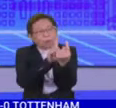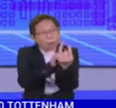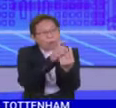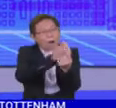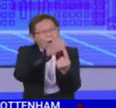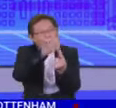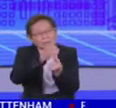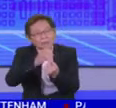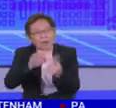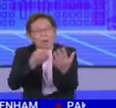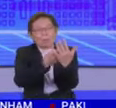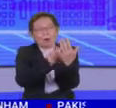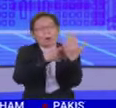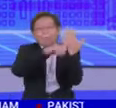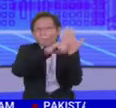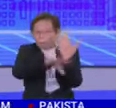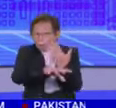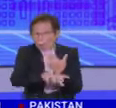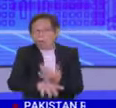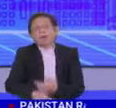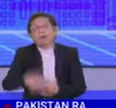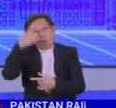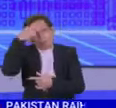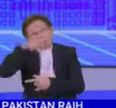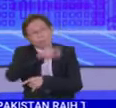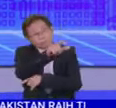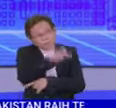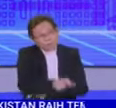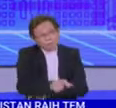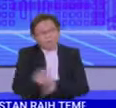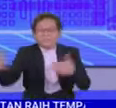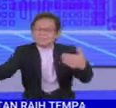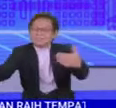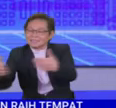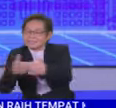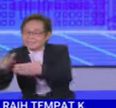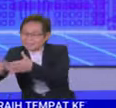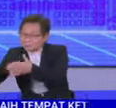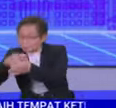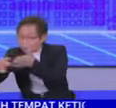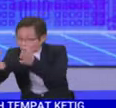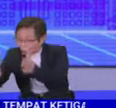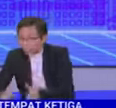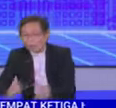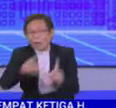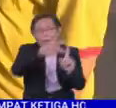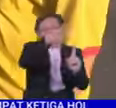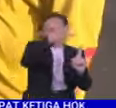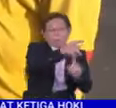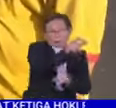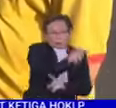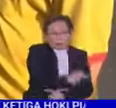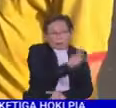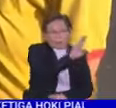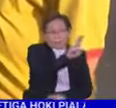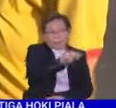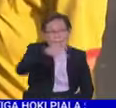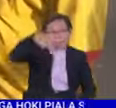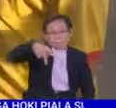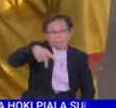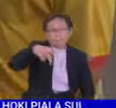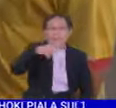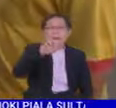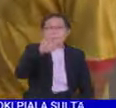maupun menerusi media sosial jadi platform untuk calon mendekati pengundi. Di Pulau Pinang, calon BN Permatang